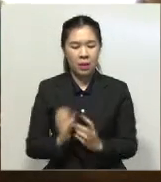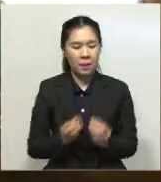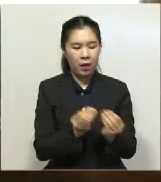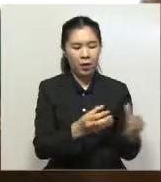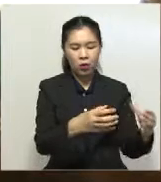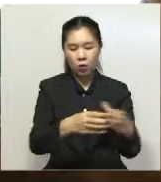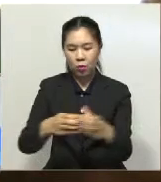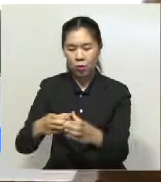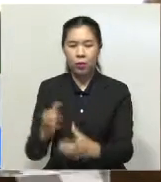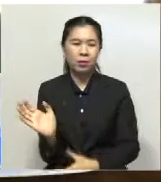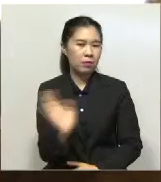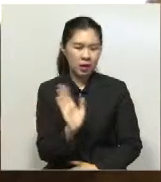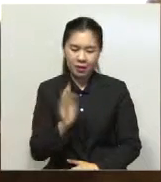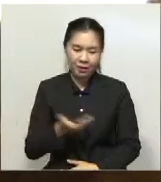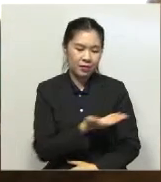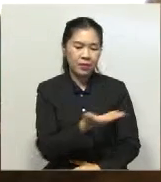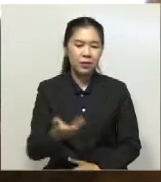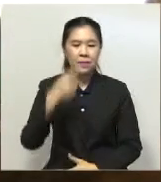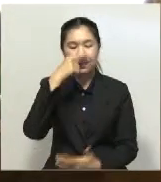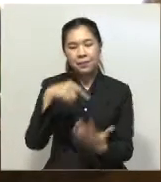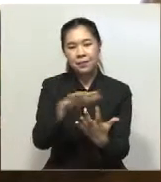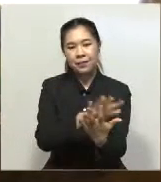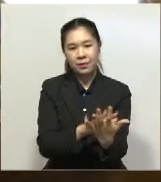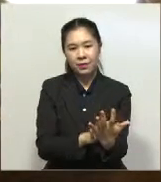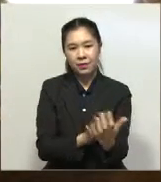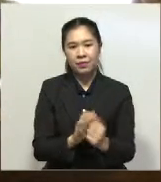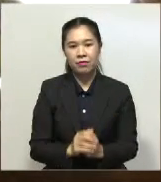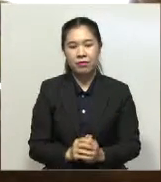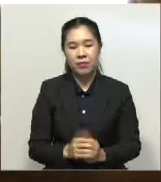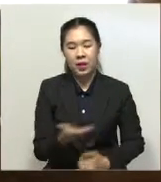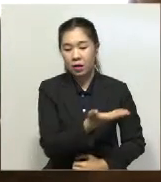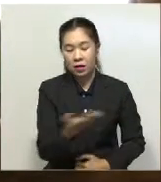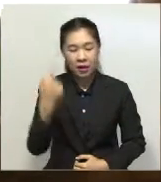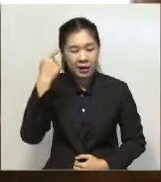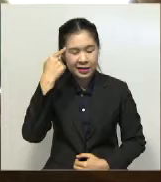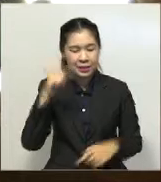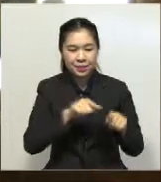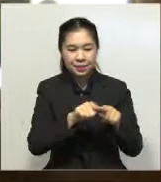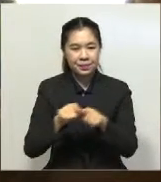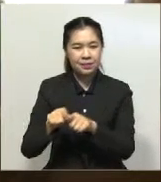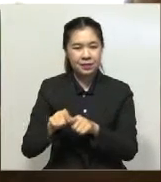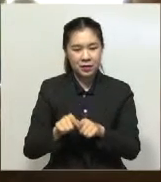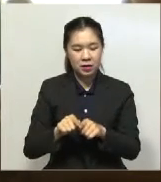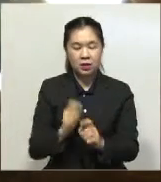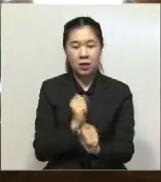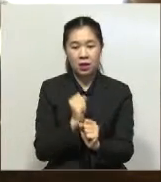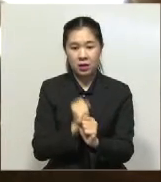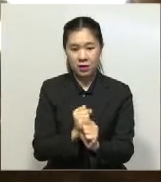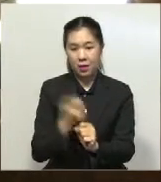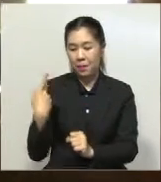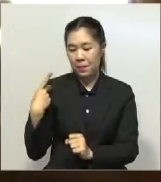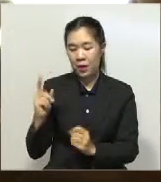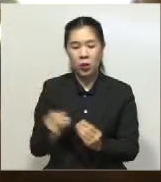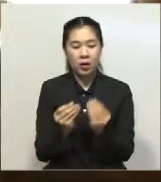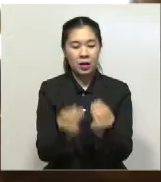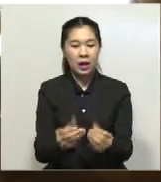นะ แนวโน้มมันจะออกมายังไงคะ คือผมคิดว่าถ้าทุกคนเห็นพ้องต้องกันในว่าถ้ามันเกิดถ้าเราทำอย่างนี้แล้วจะมีประโยชน์กับประช